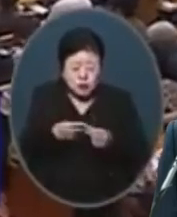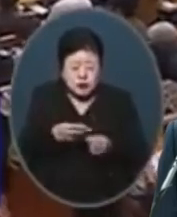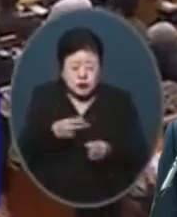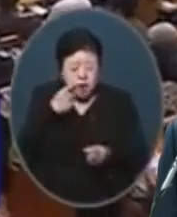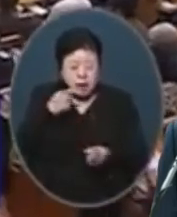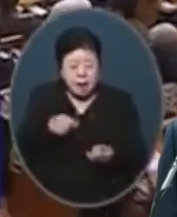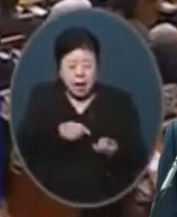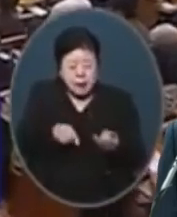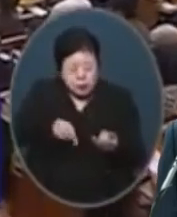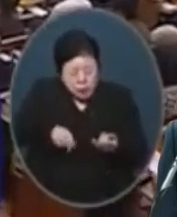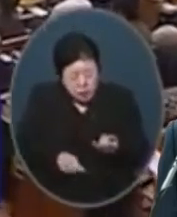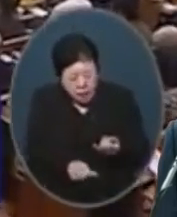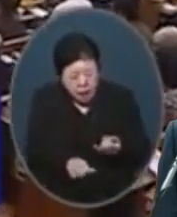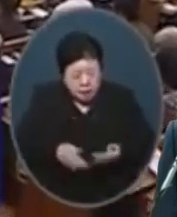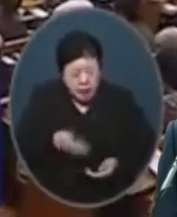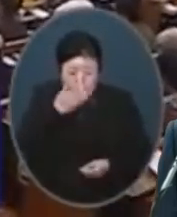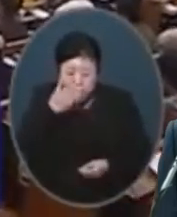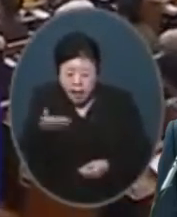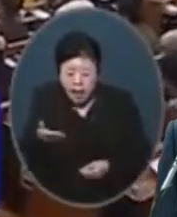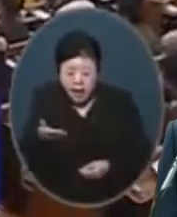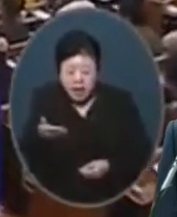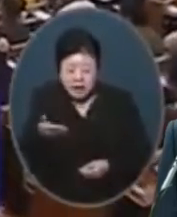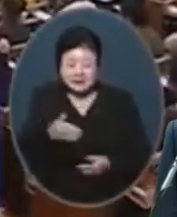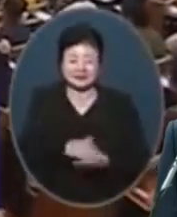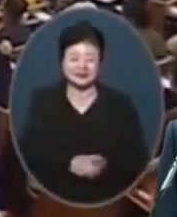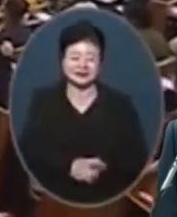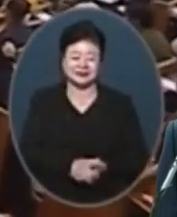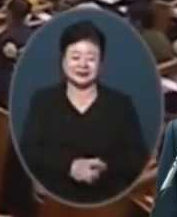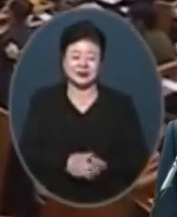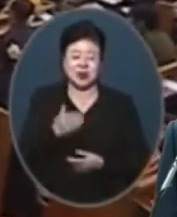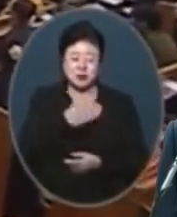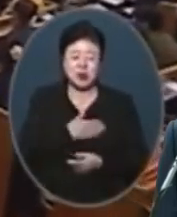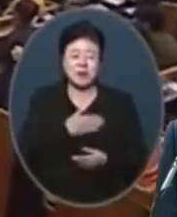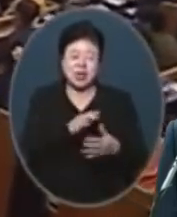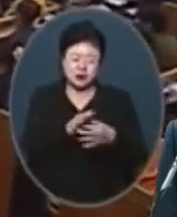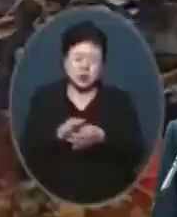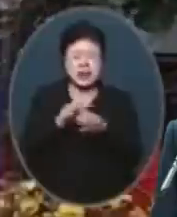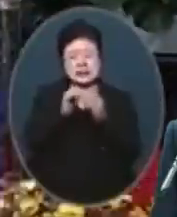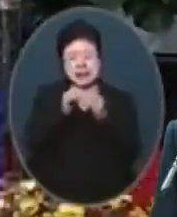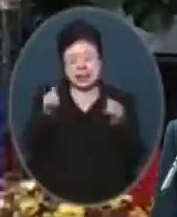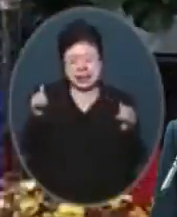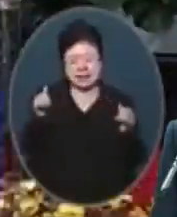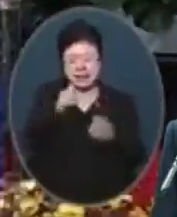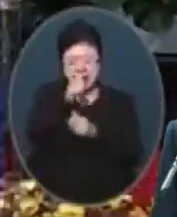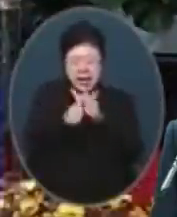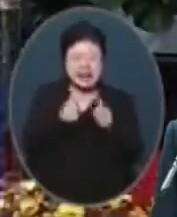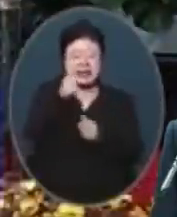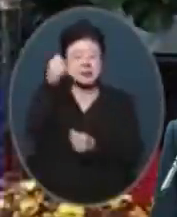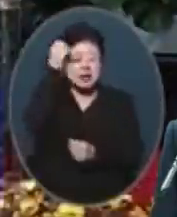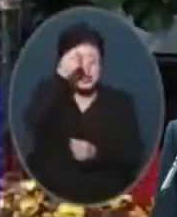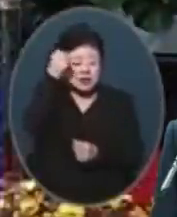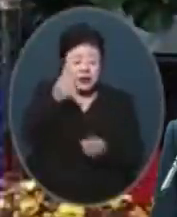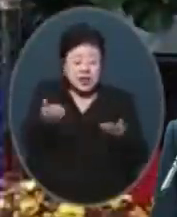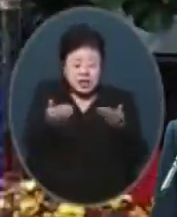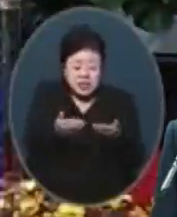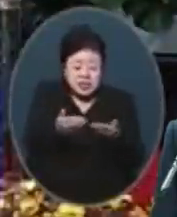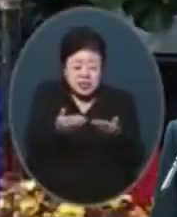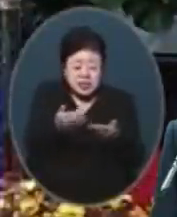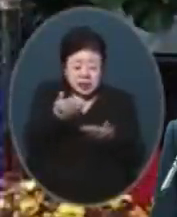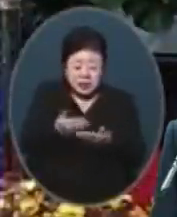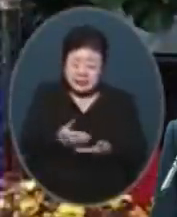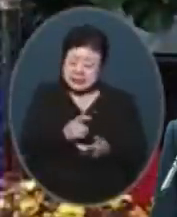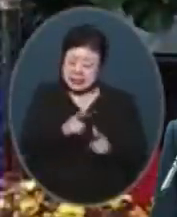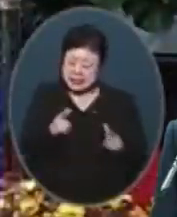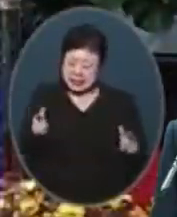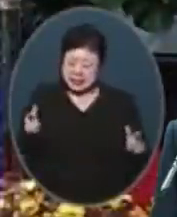모태에 들어가다 날 수 있삼나이까? 육에 속한 사람은 하나님의 성령의 일을 받지